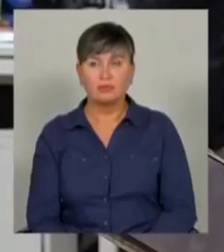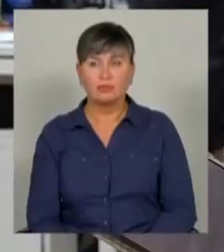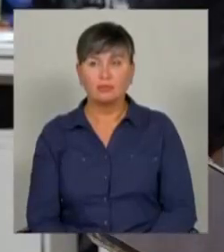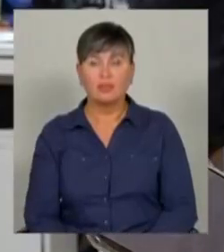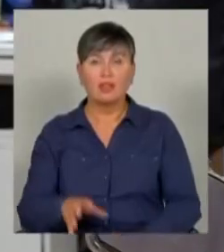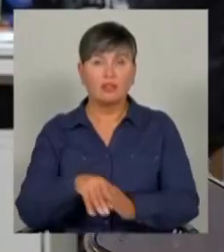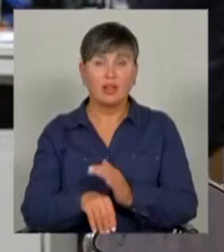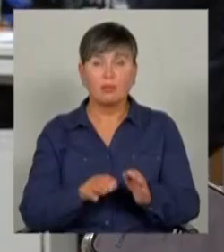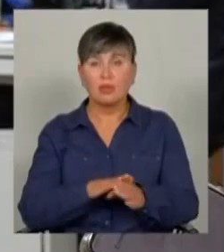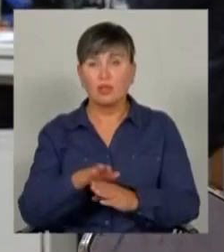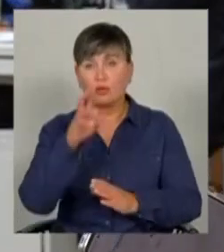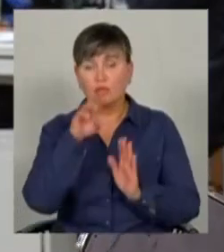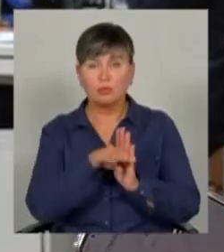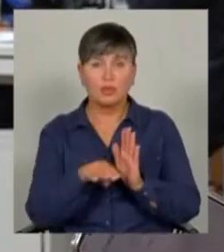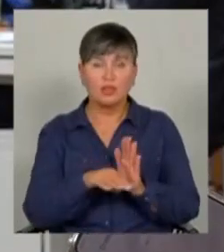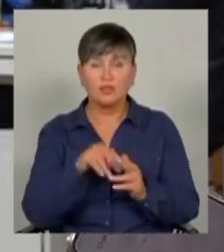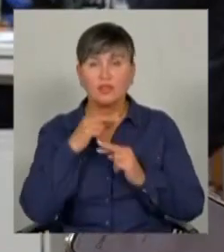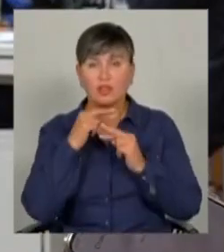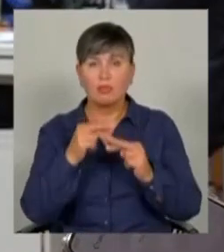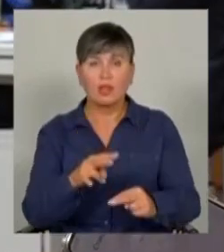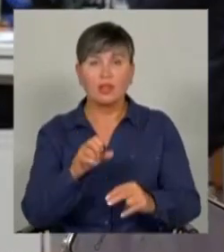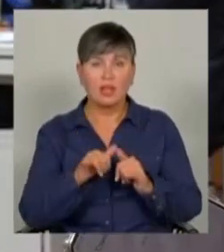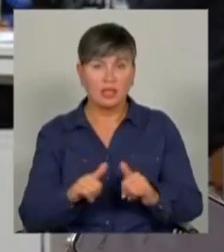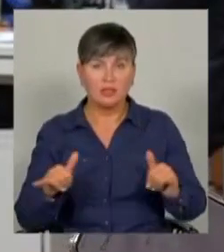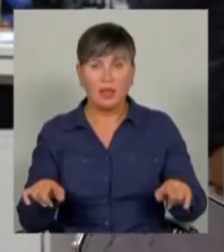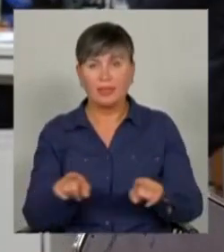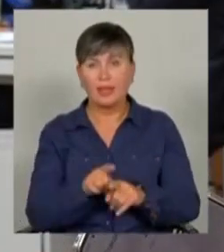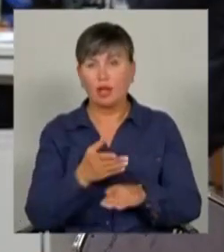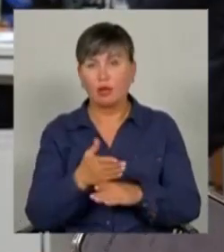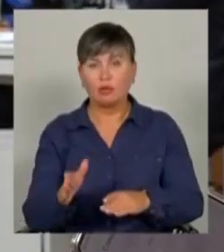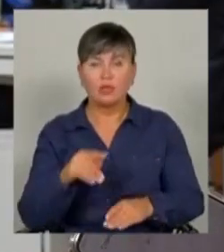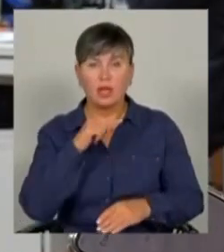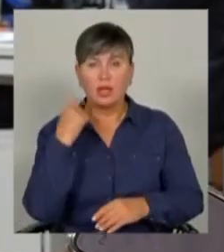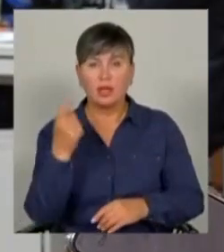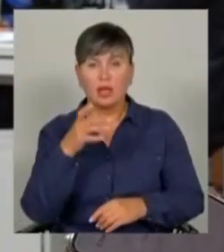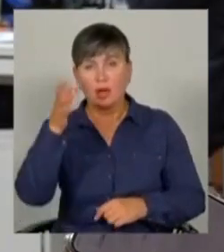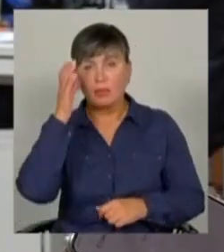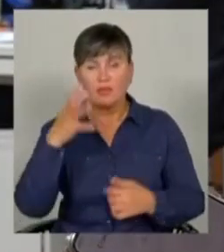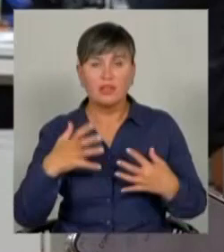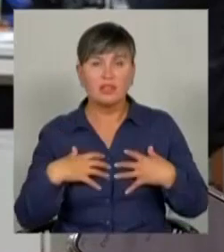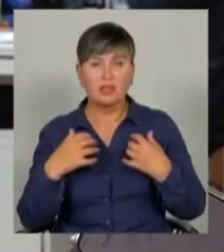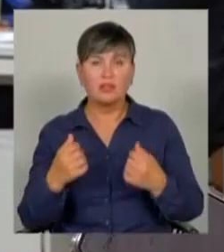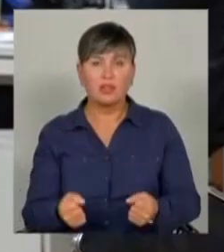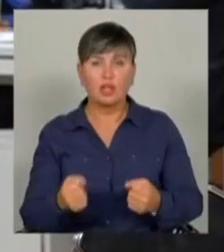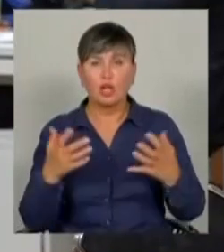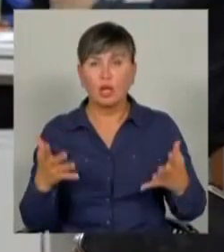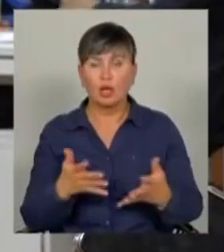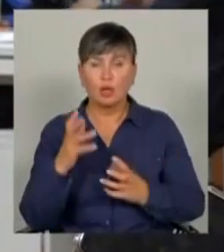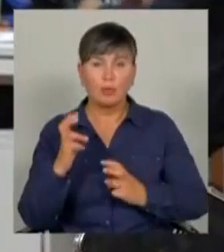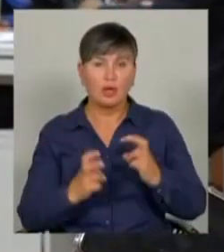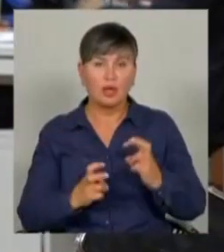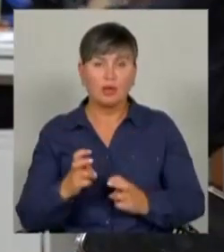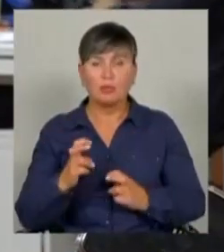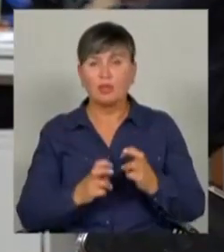В рамках реализации госпрограммы акцентировано внимание на развитии таких отраслей экономики, как образование, здравоохранение, легкая